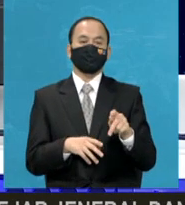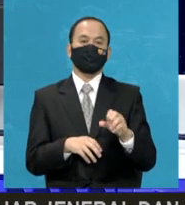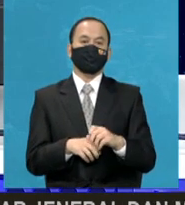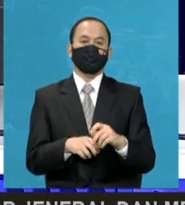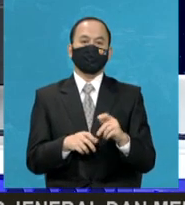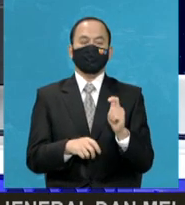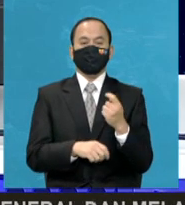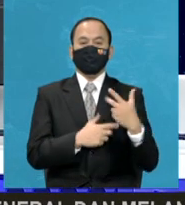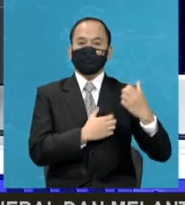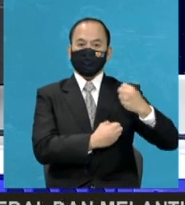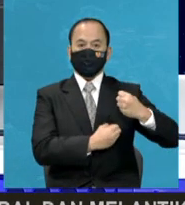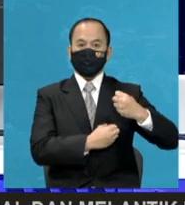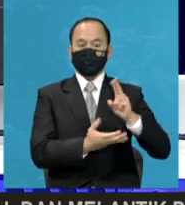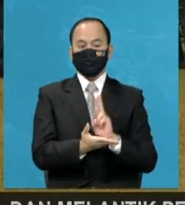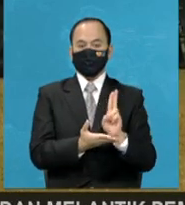rimba